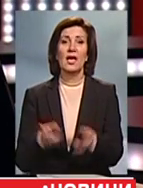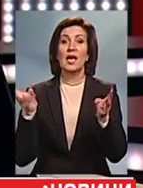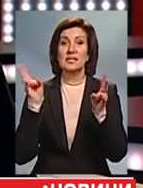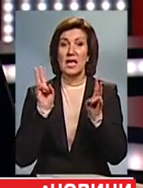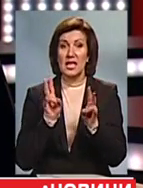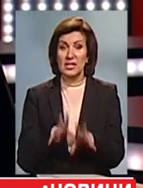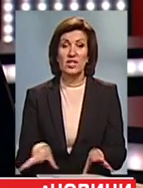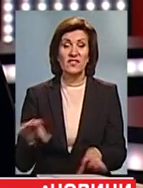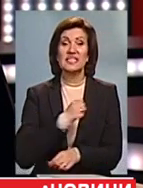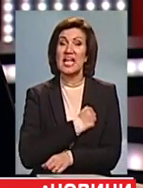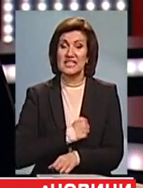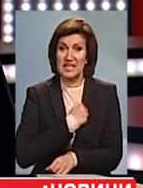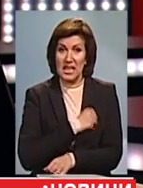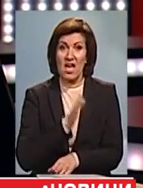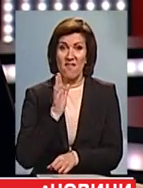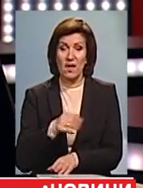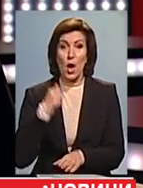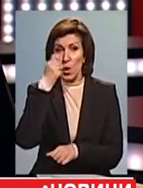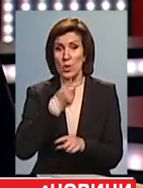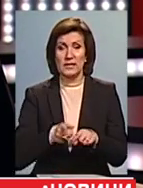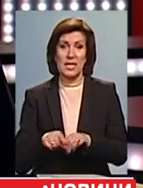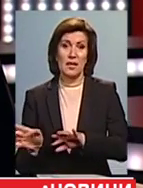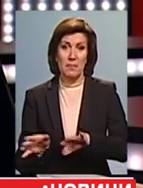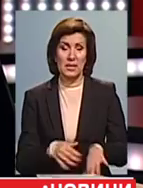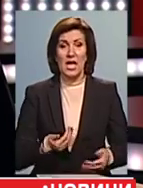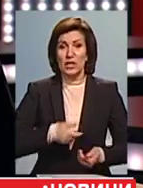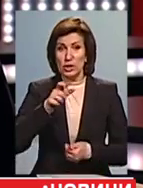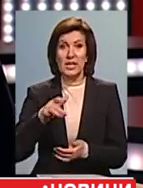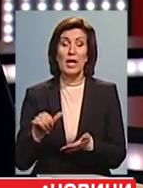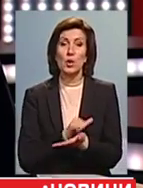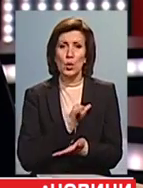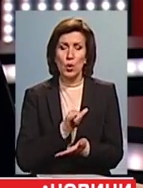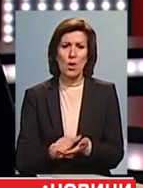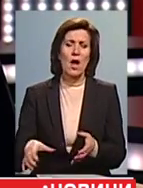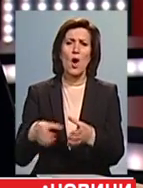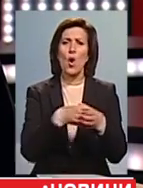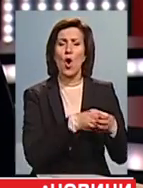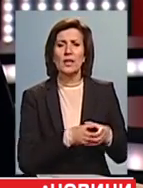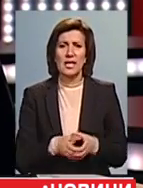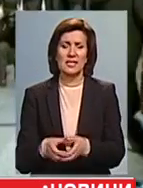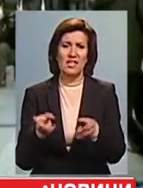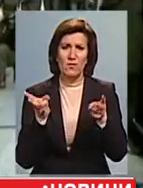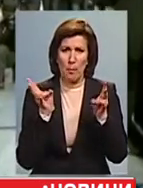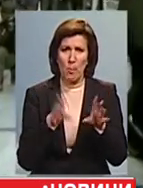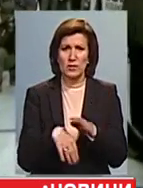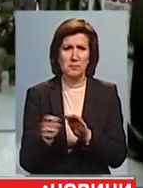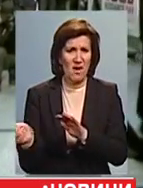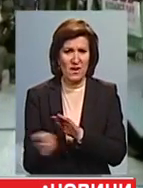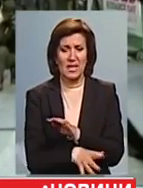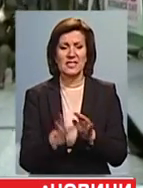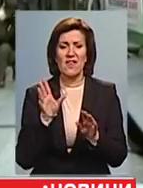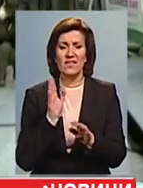Залишити все зле в році, що минає. Жителі Нью-Йорка колективно позбавлялись від неприємних спогадів. Про свої